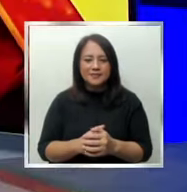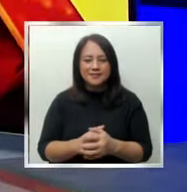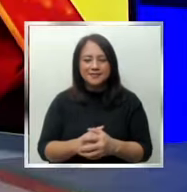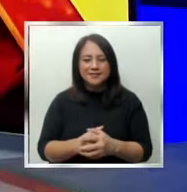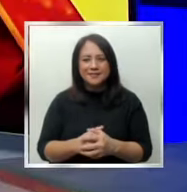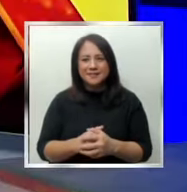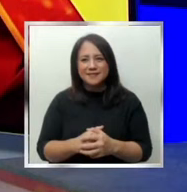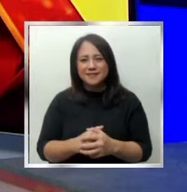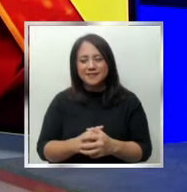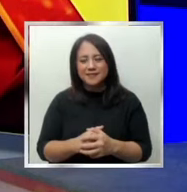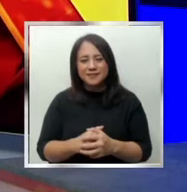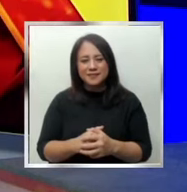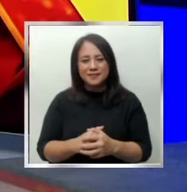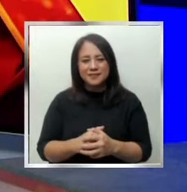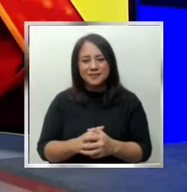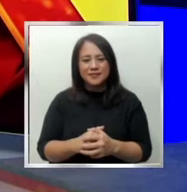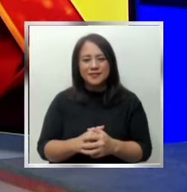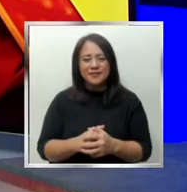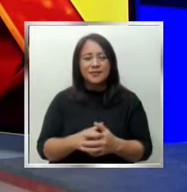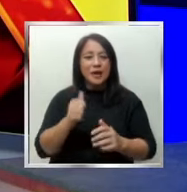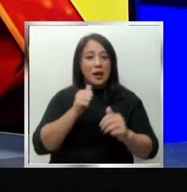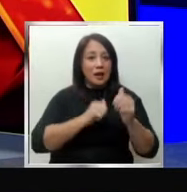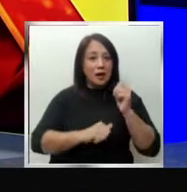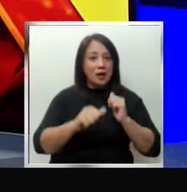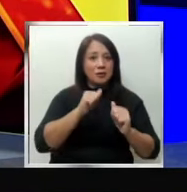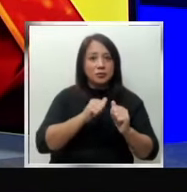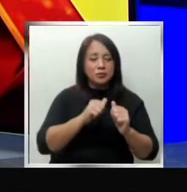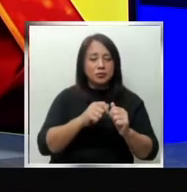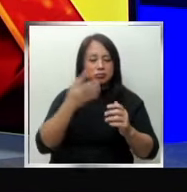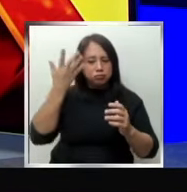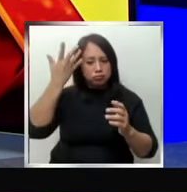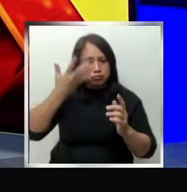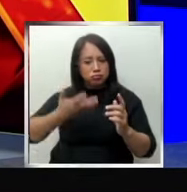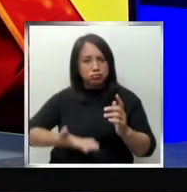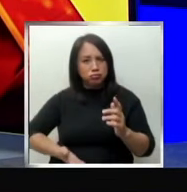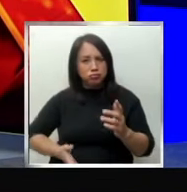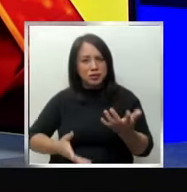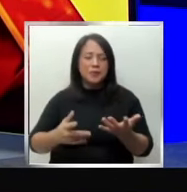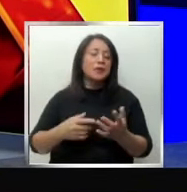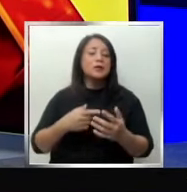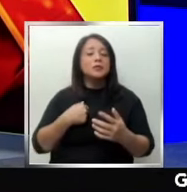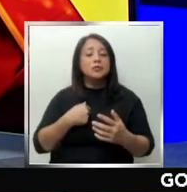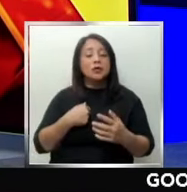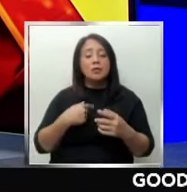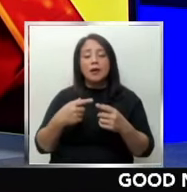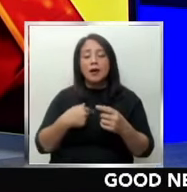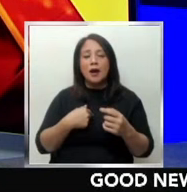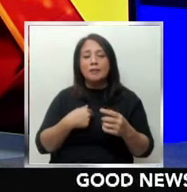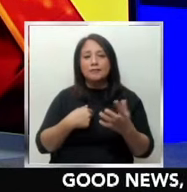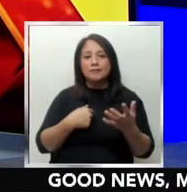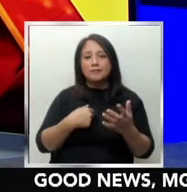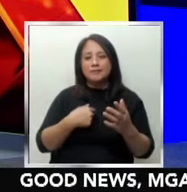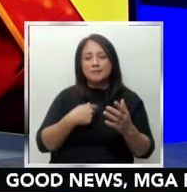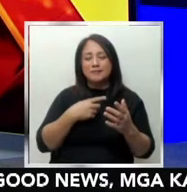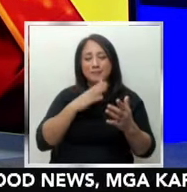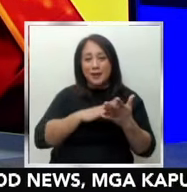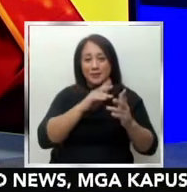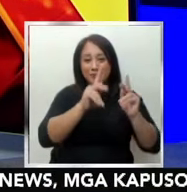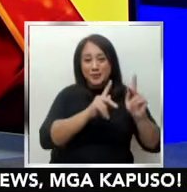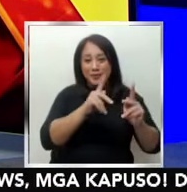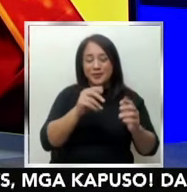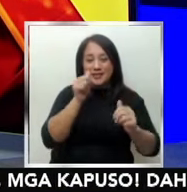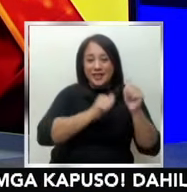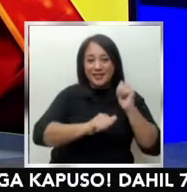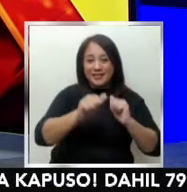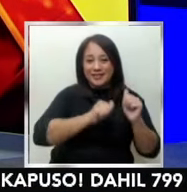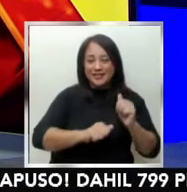Oras mula sa acting hanggang sa looks and props spot on ang mga kontrabidang Bounty hunters sa megas seryeng mga Lihim